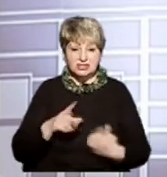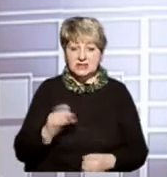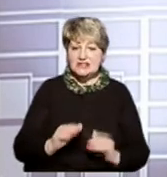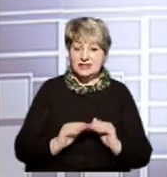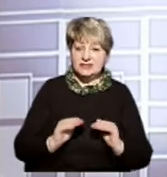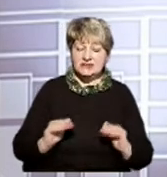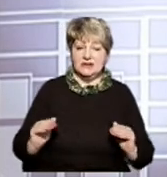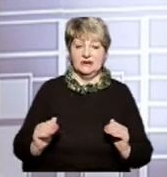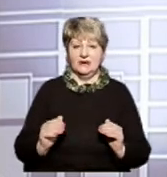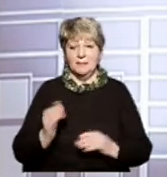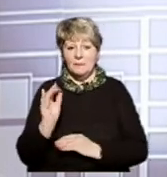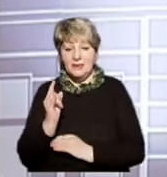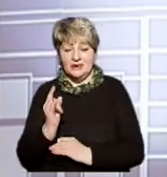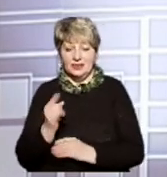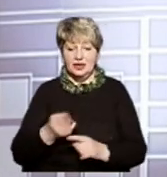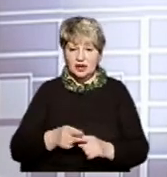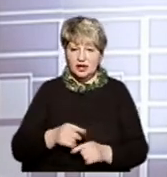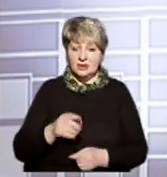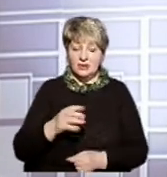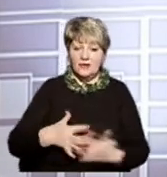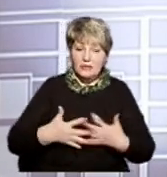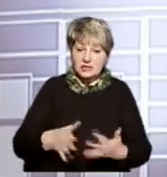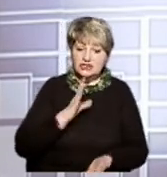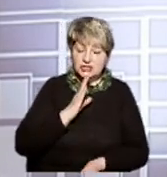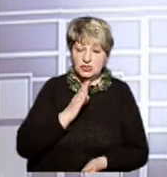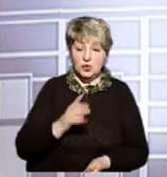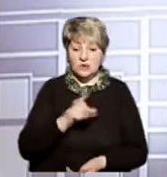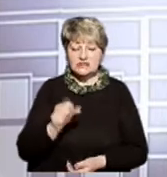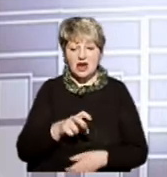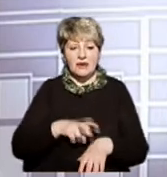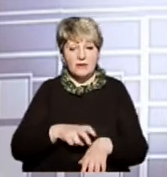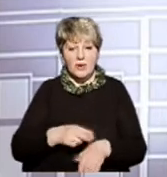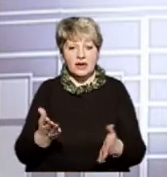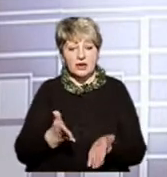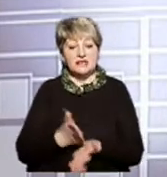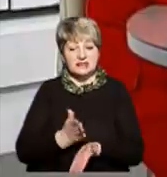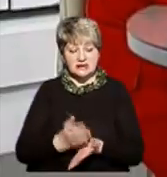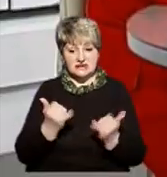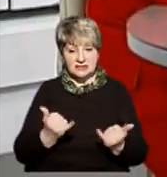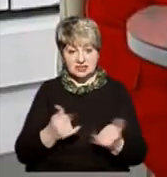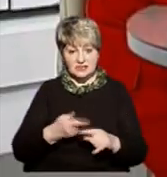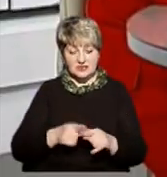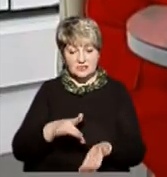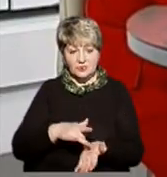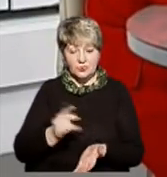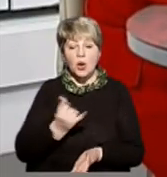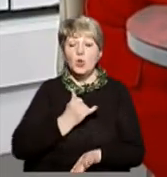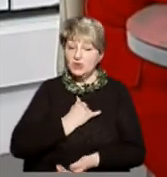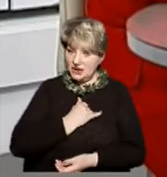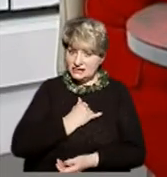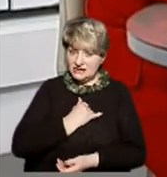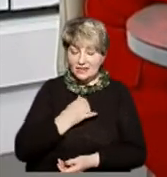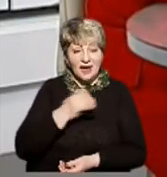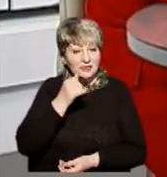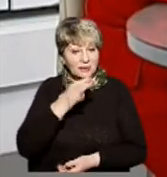вагітних жінок, за цей персонал, який знаходиться в цей час у перинатальному центрі. У нас облаштовано, я